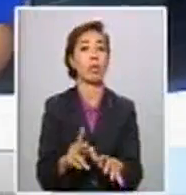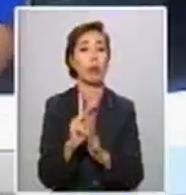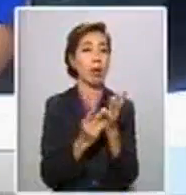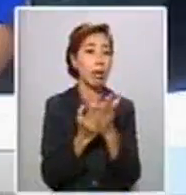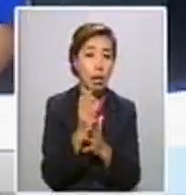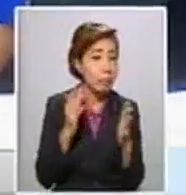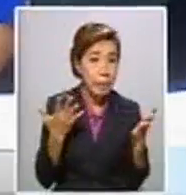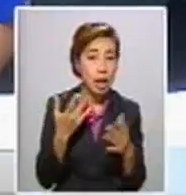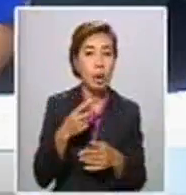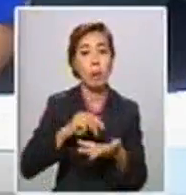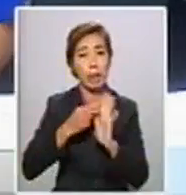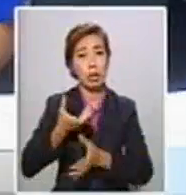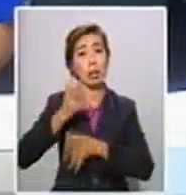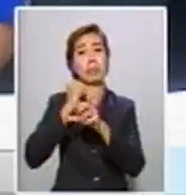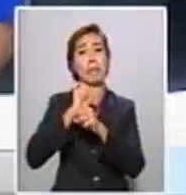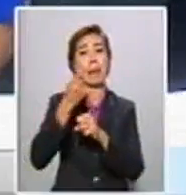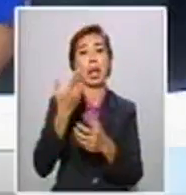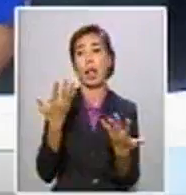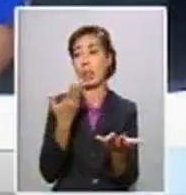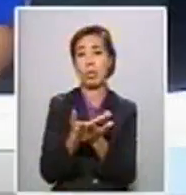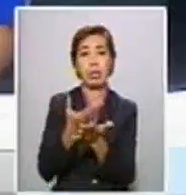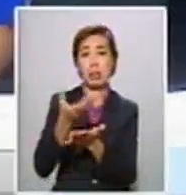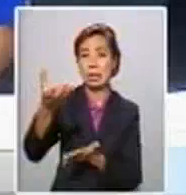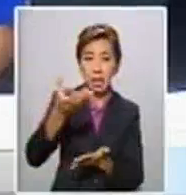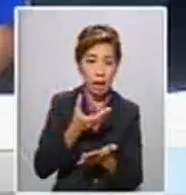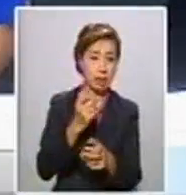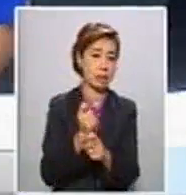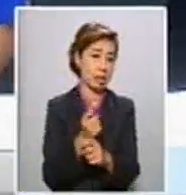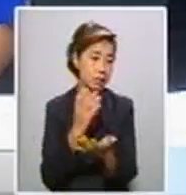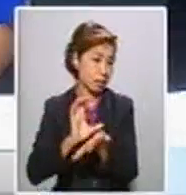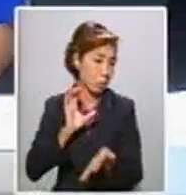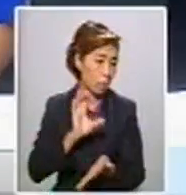ไปเริ่มต้นใหม่อยู่ดีนะครับงบประมาณที่เสียไปเนี่ย1,000 กว่าล้านนะฮะ